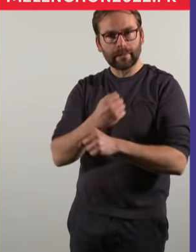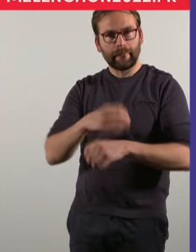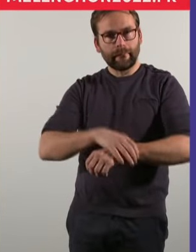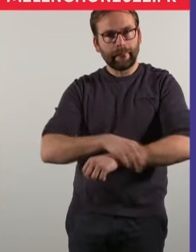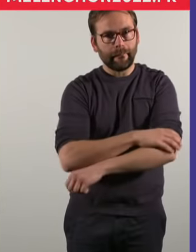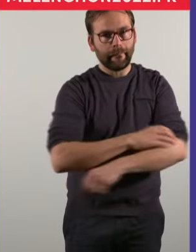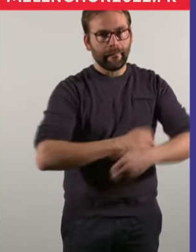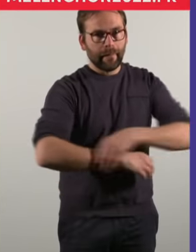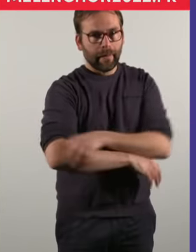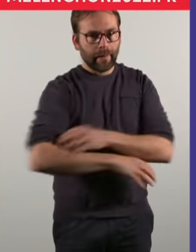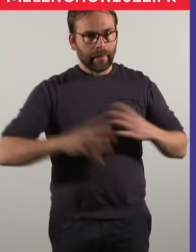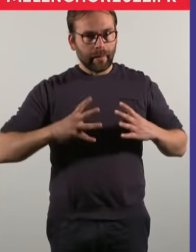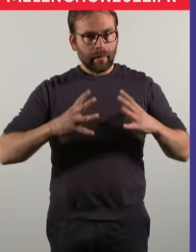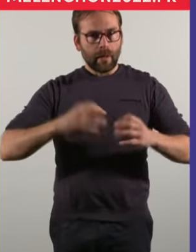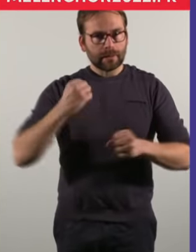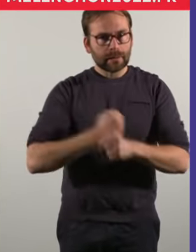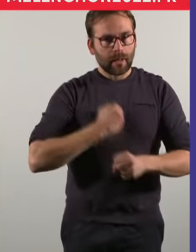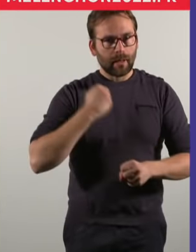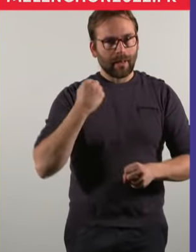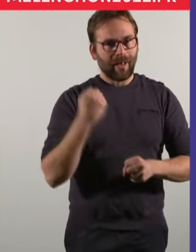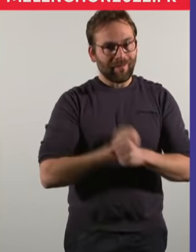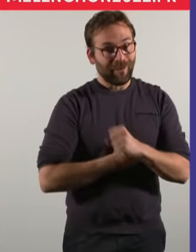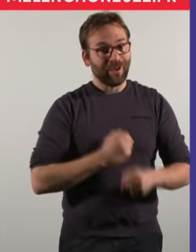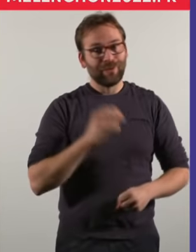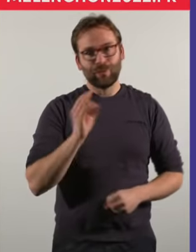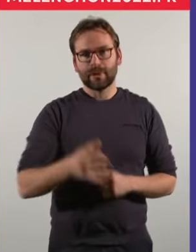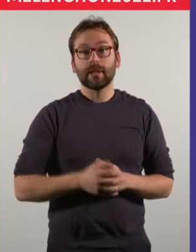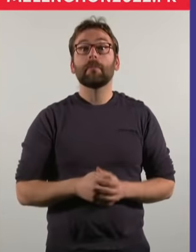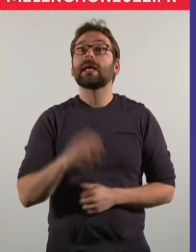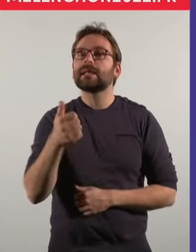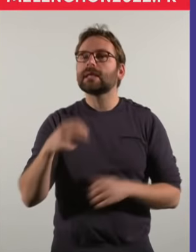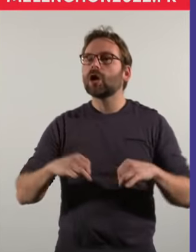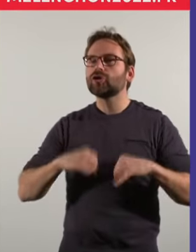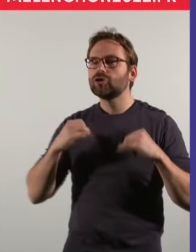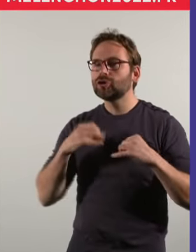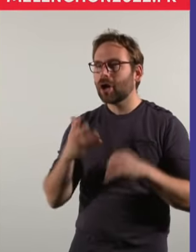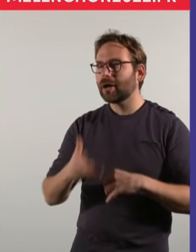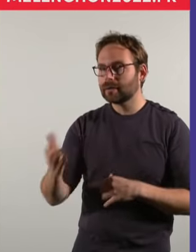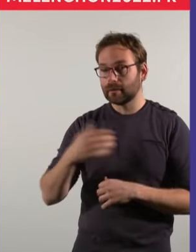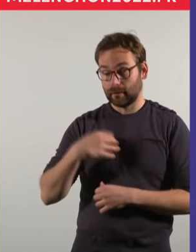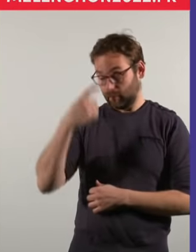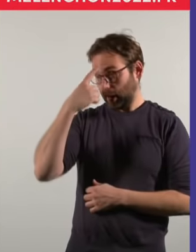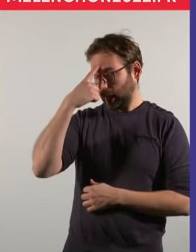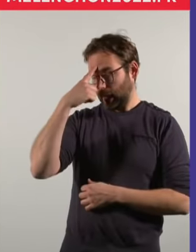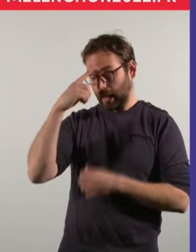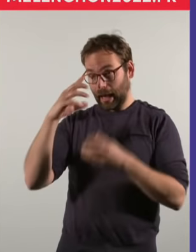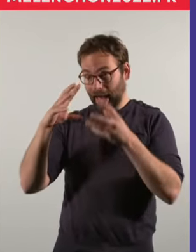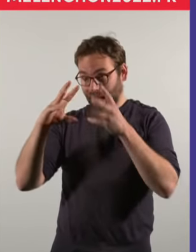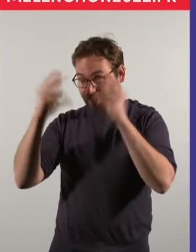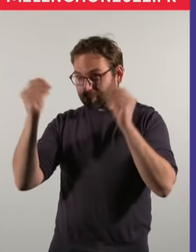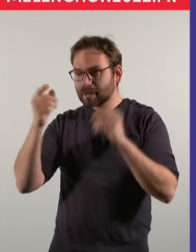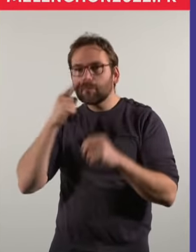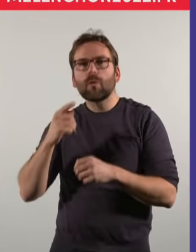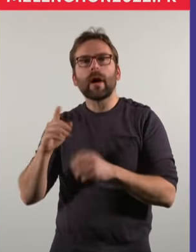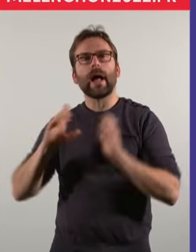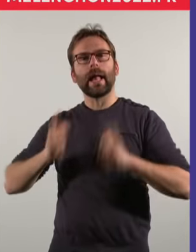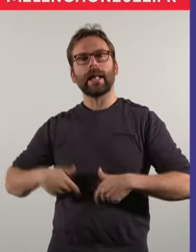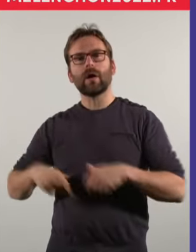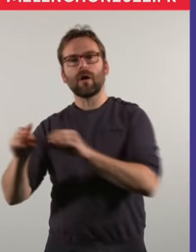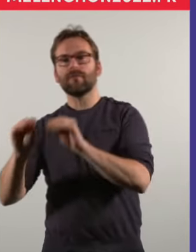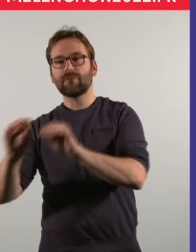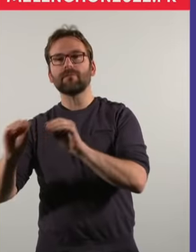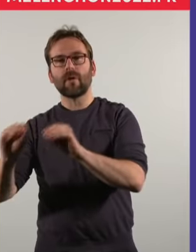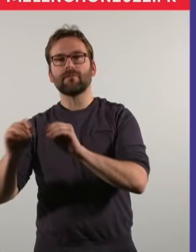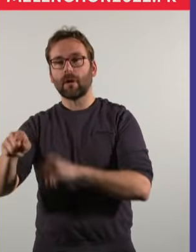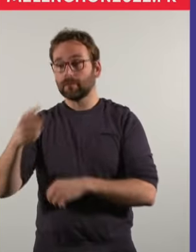se retrousser les manches, tous, et d'abord, les jeunes gens se retrousser l'esprit, parce que c'est eux qui sont dans les écoles où on les forme et qui vont nous